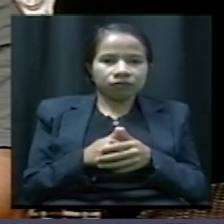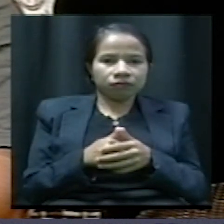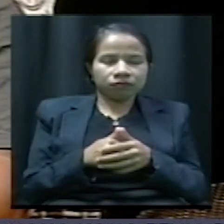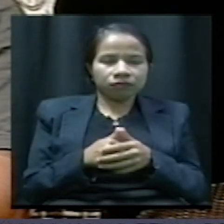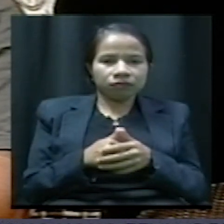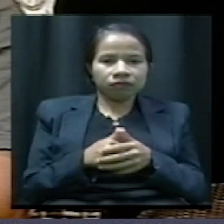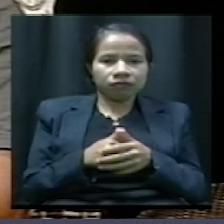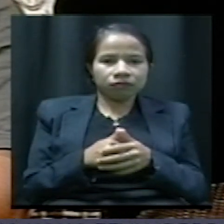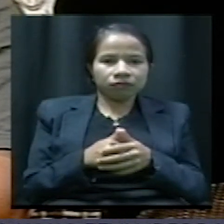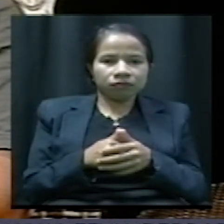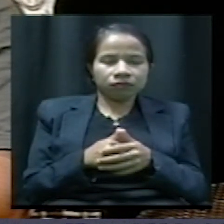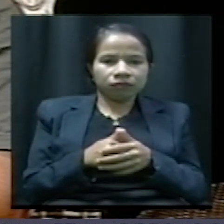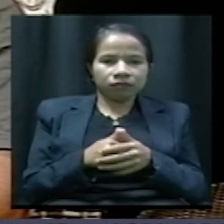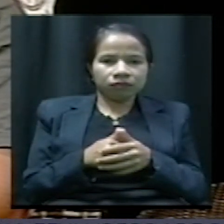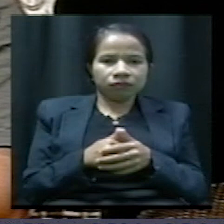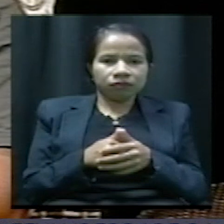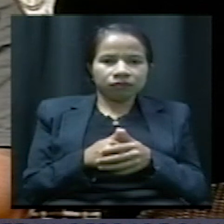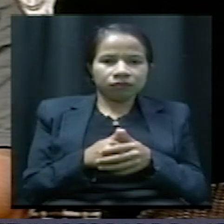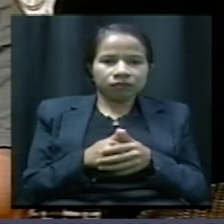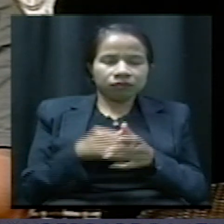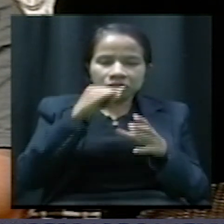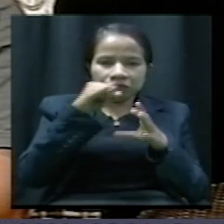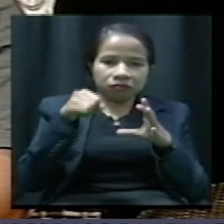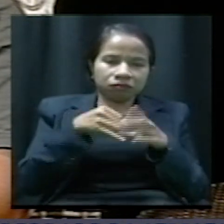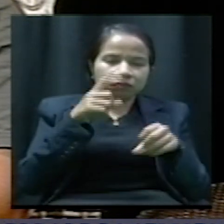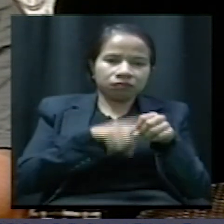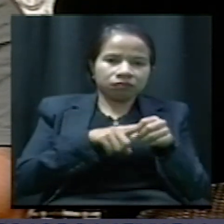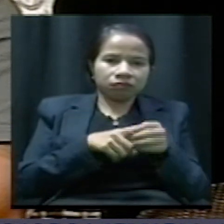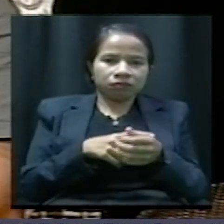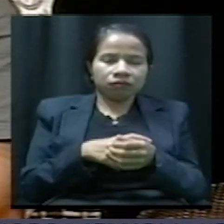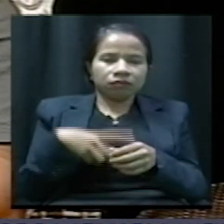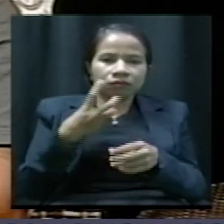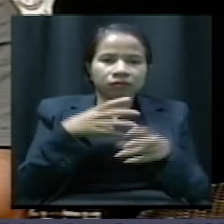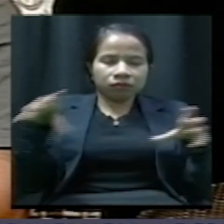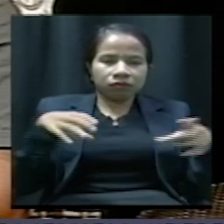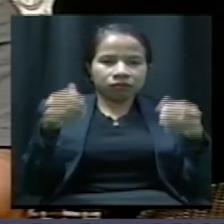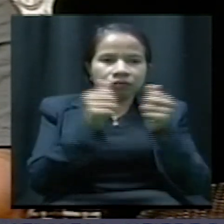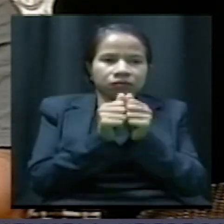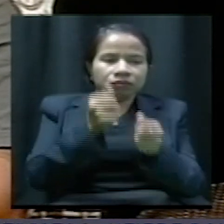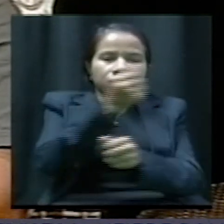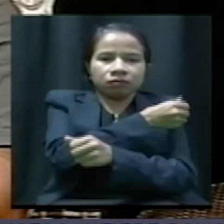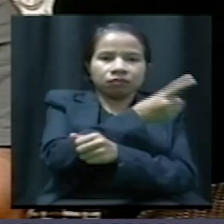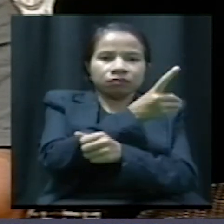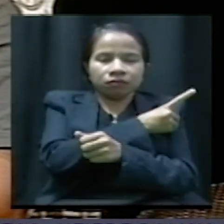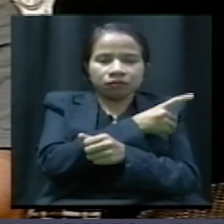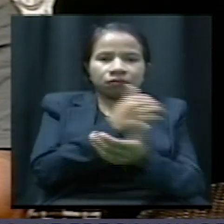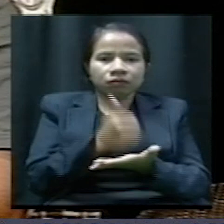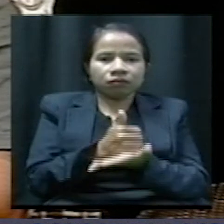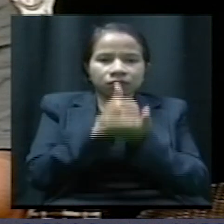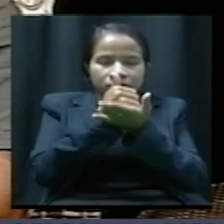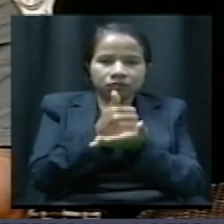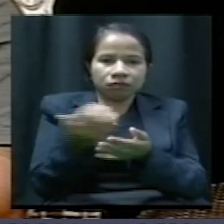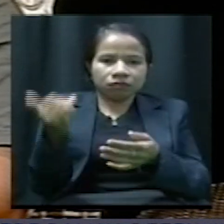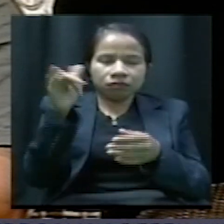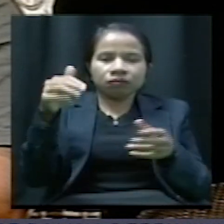tu obras ne kita konkluyo nakare. Mabeni ho tempo neba husi ite kolabor ho ADTL mak fasilitas ira batu